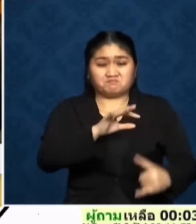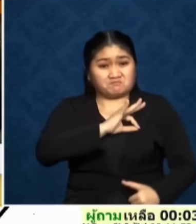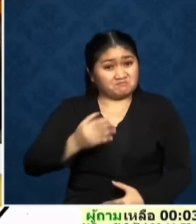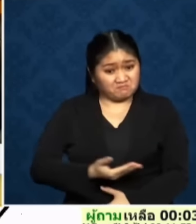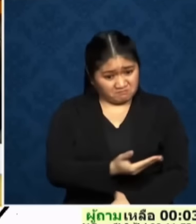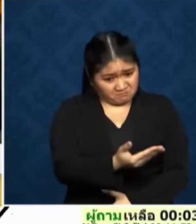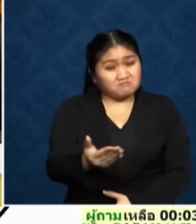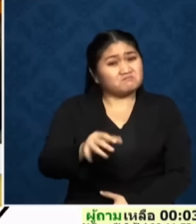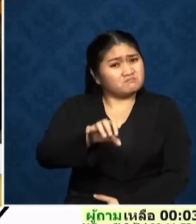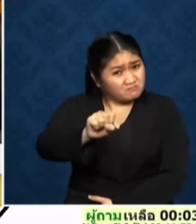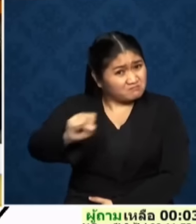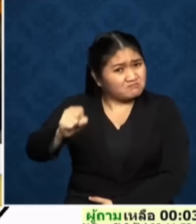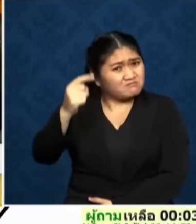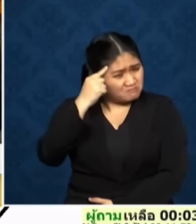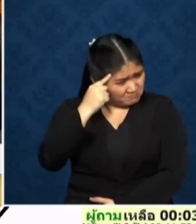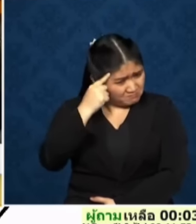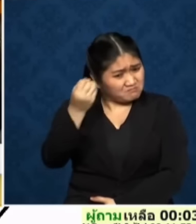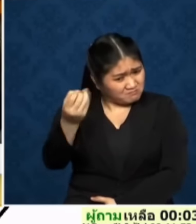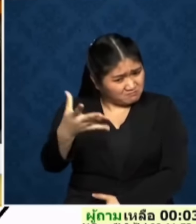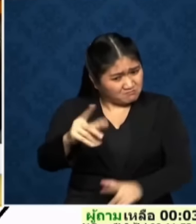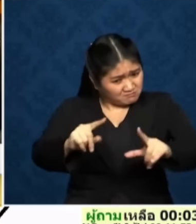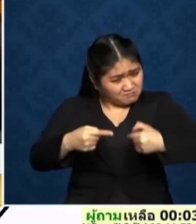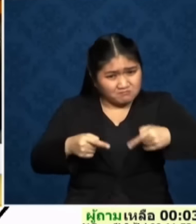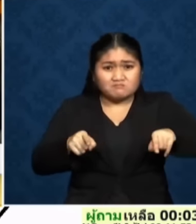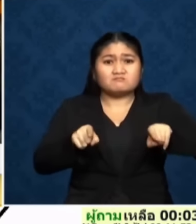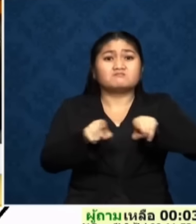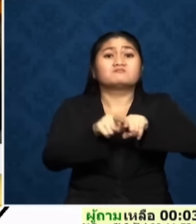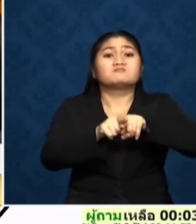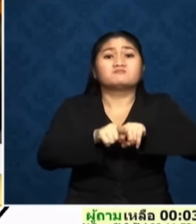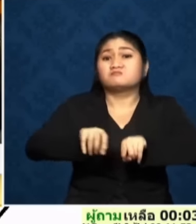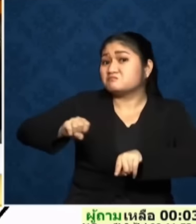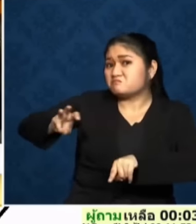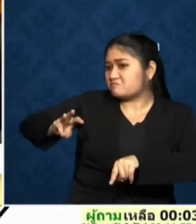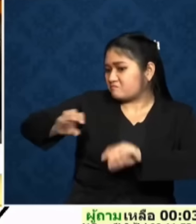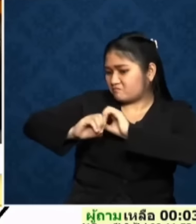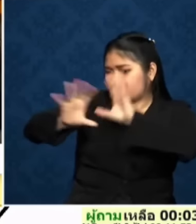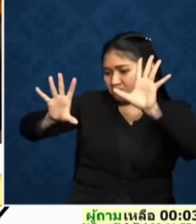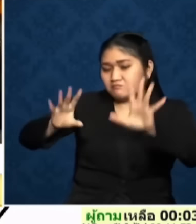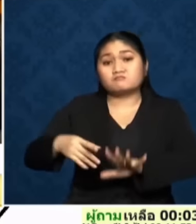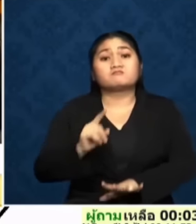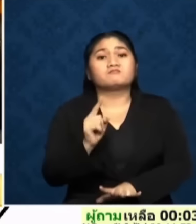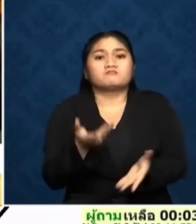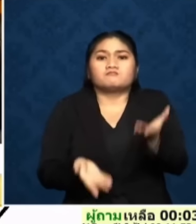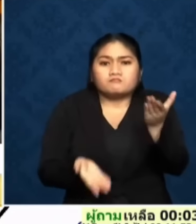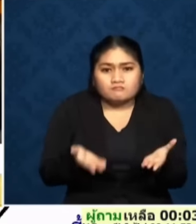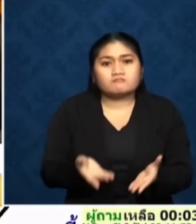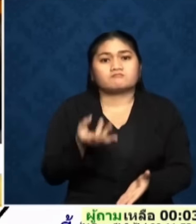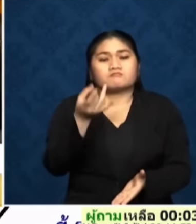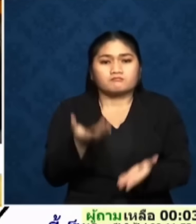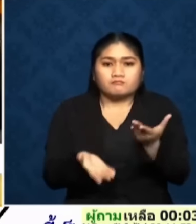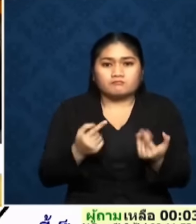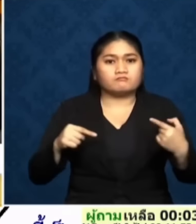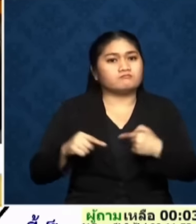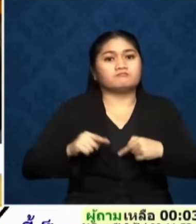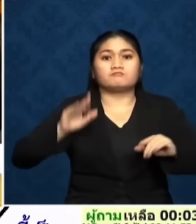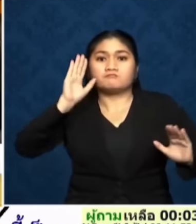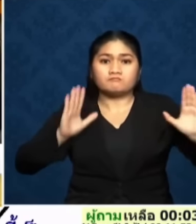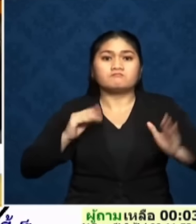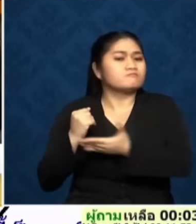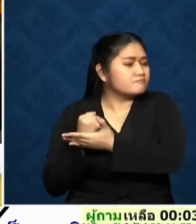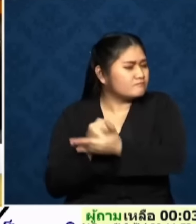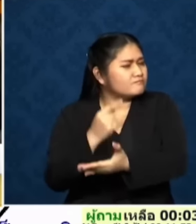แทนราษฎรส่วนใหญ่ก็ตอบแบบนั้นนะครับคุยกันแบบนั้นวุฒิสภานี่ยิ่งชัดเจนว่าอะไรก็ได้ถ้าจะทำให้เป็นประชาธิปไตยจะช่วยคิดช่วยท